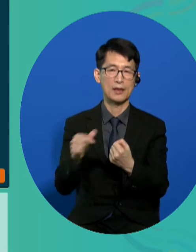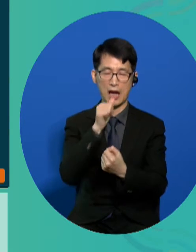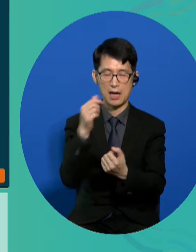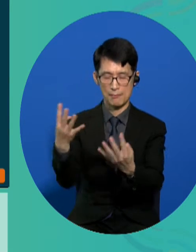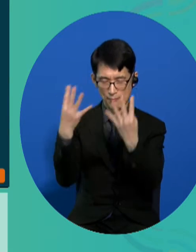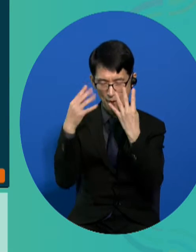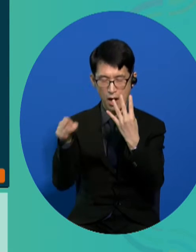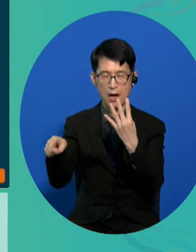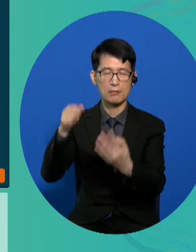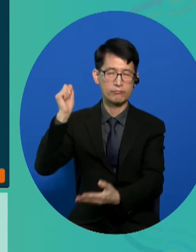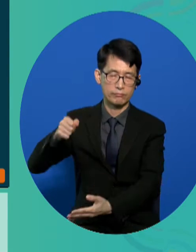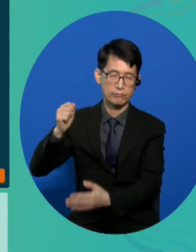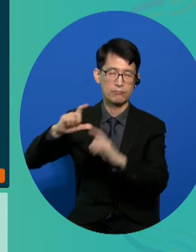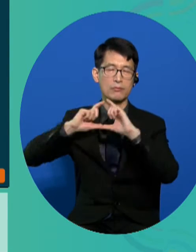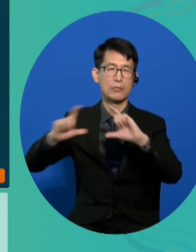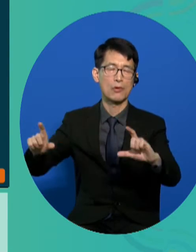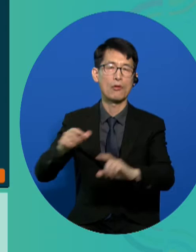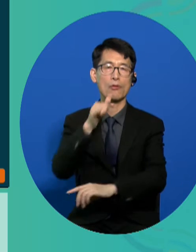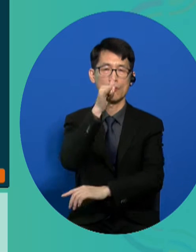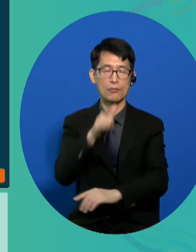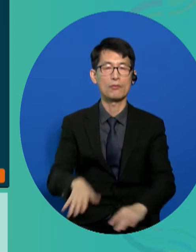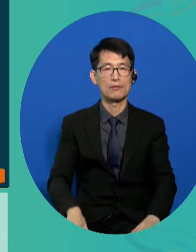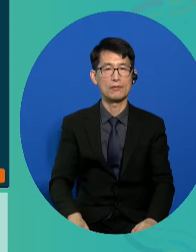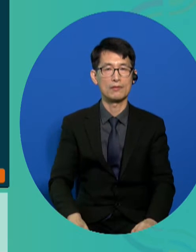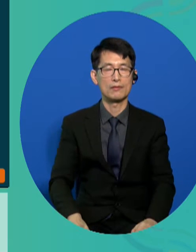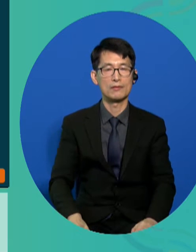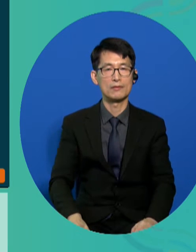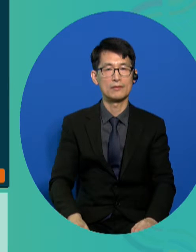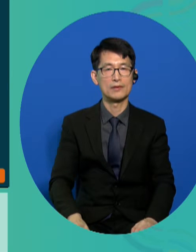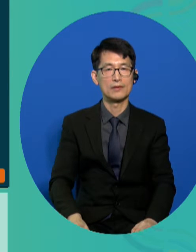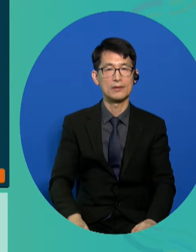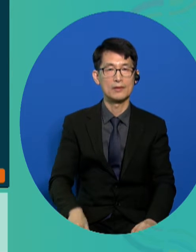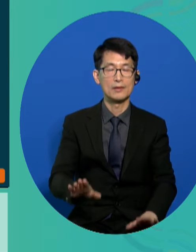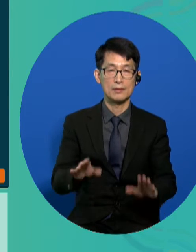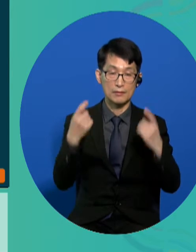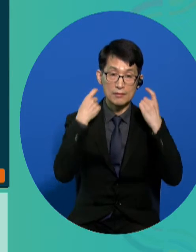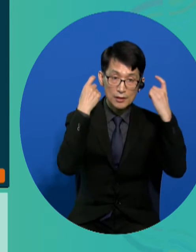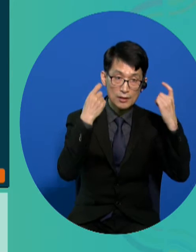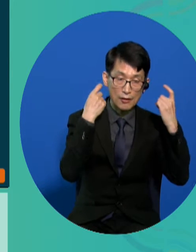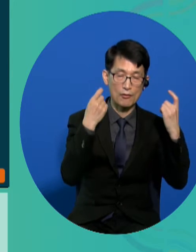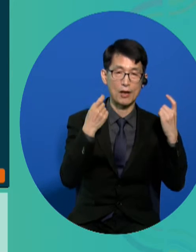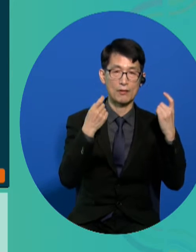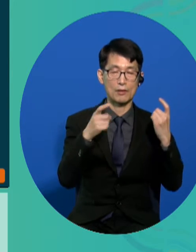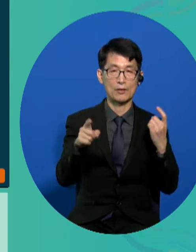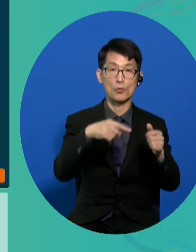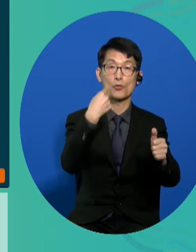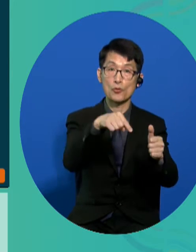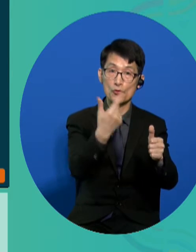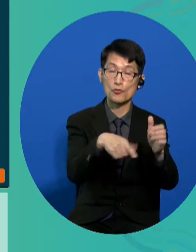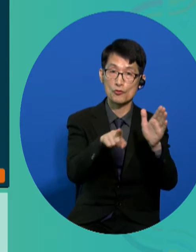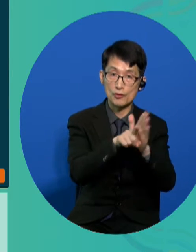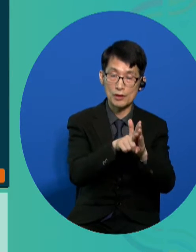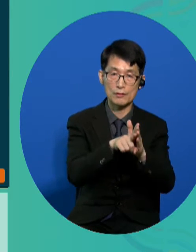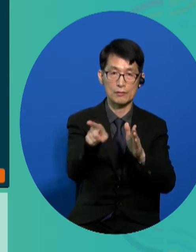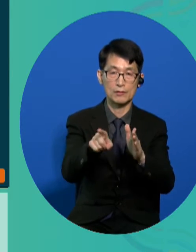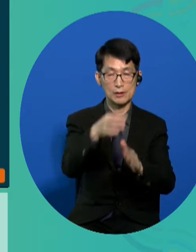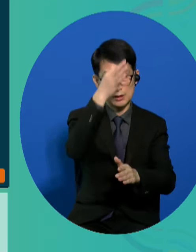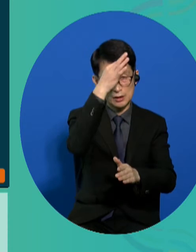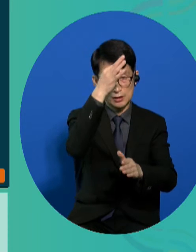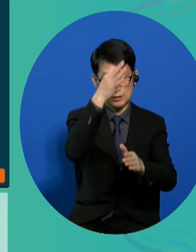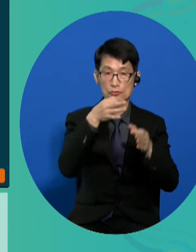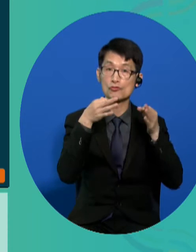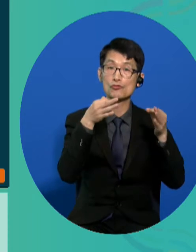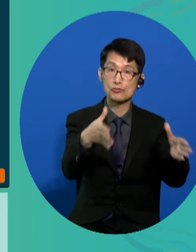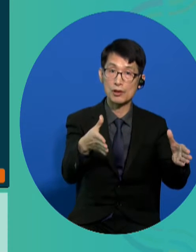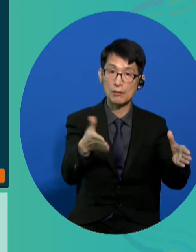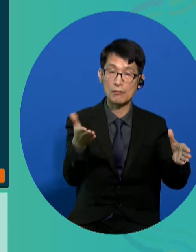도시와 사회는 시민 참여, 관광, 교육을 지원하기 위해 유사한 기술 투자를 하고 있지만